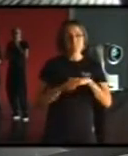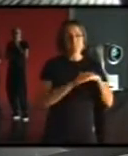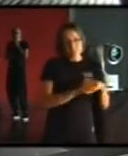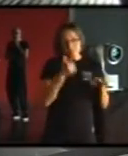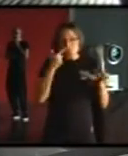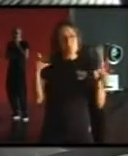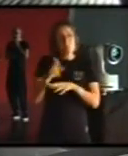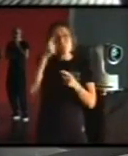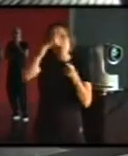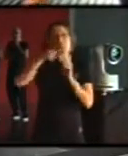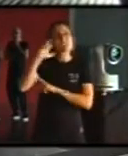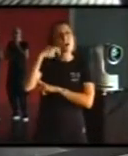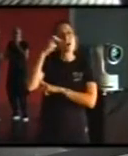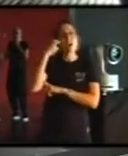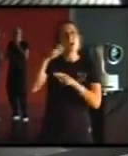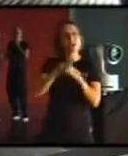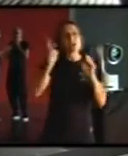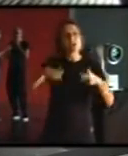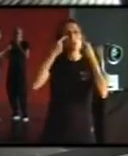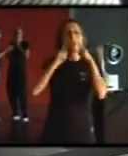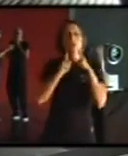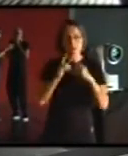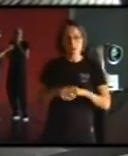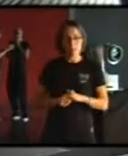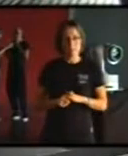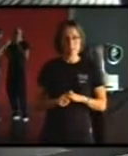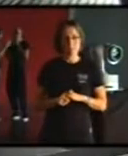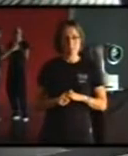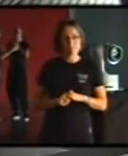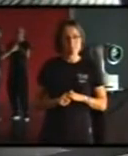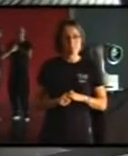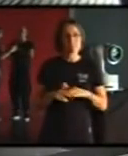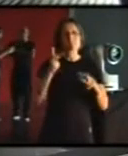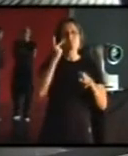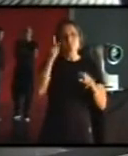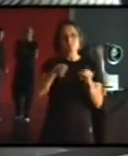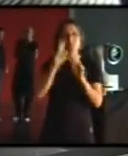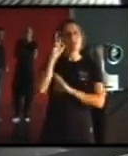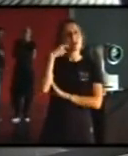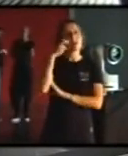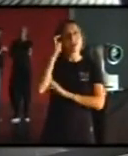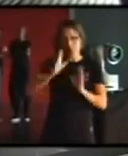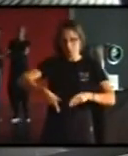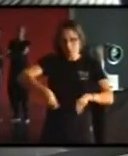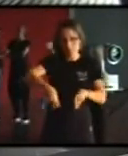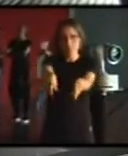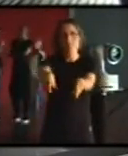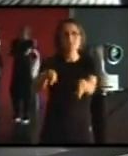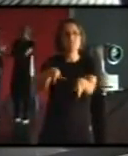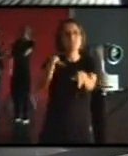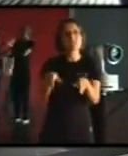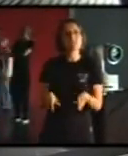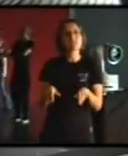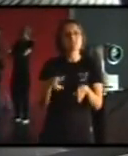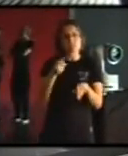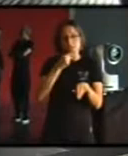Friedrichstrasse, maintenant un rapproché du même plan, où on voit la voie ferrée qui arrive à travers la